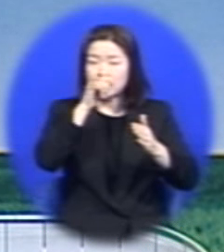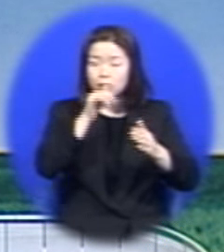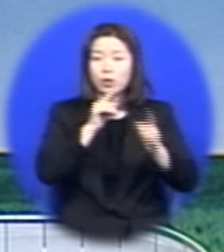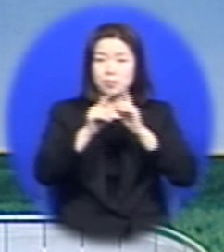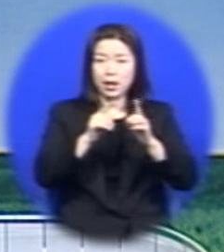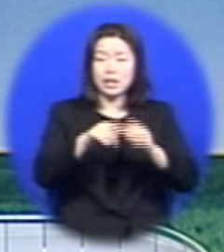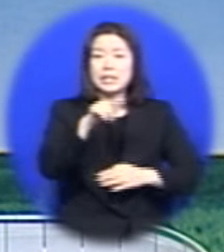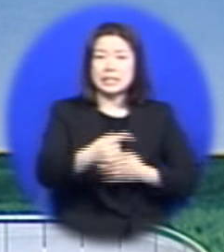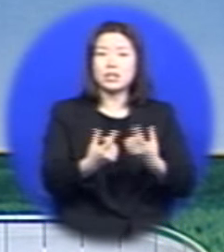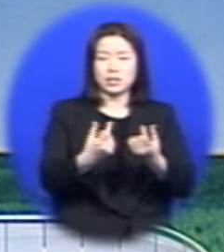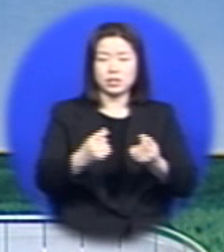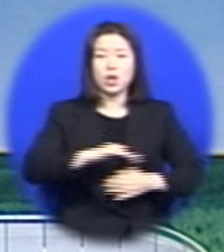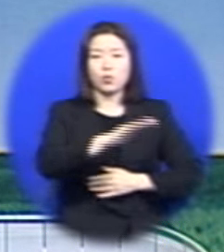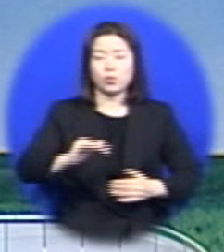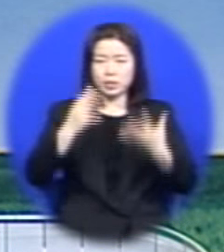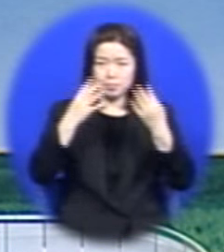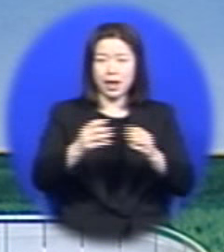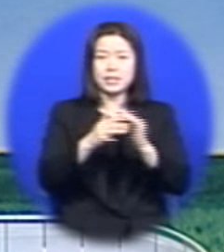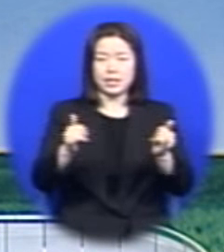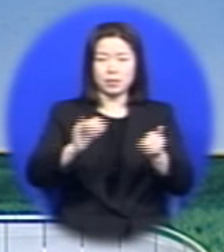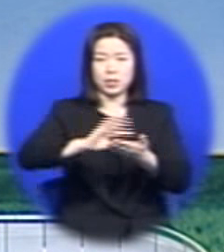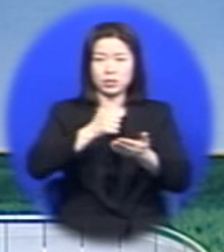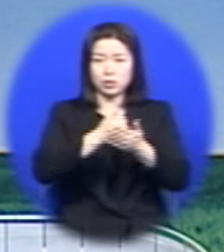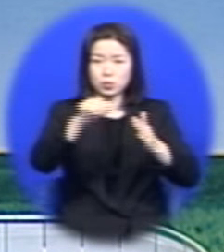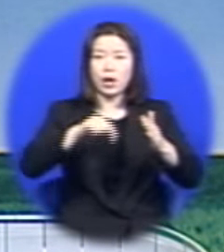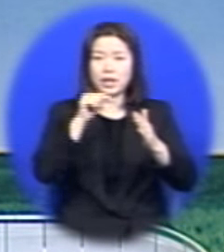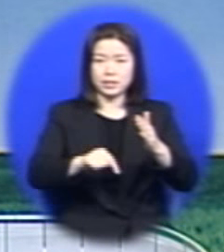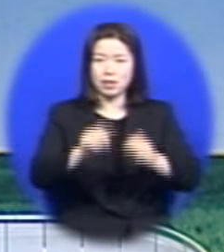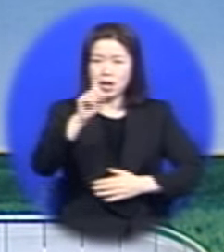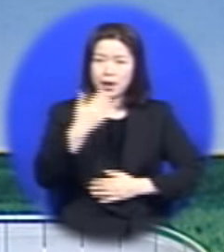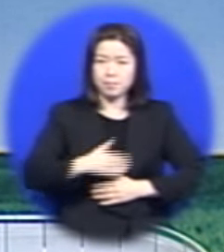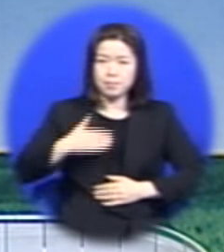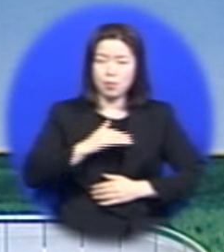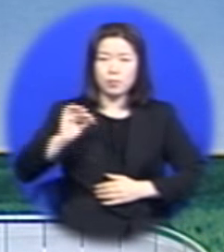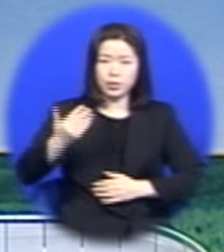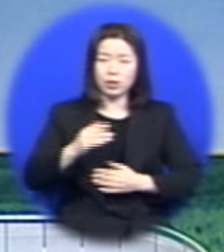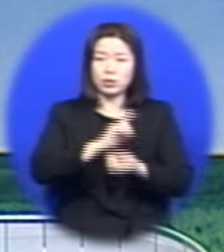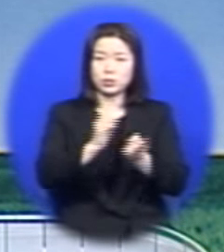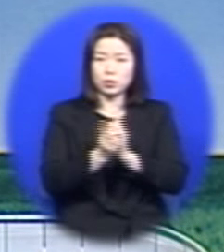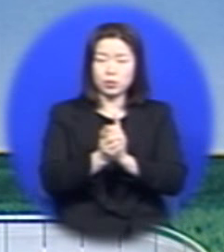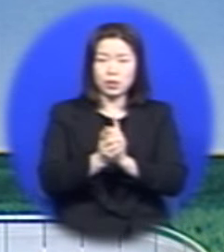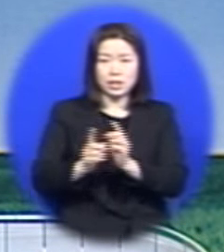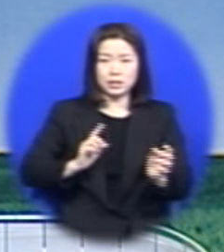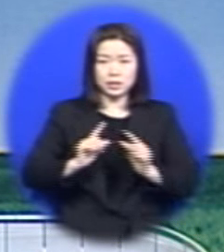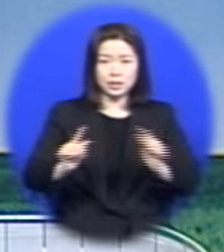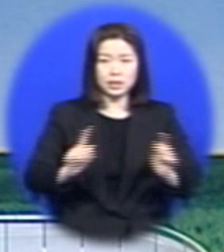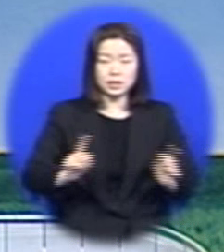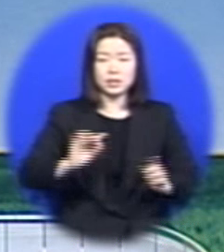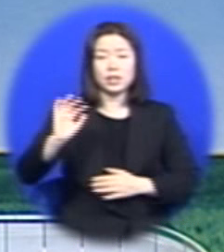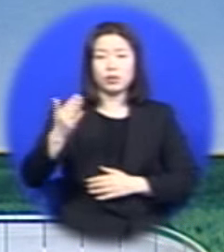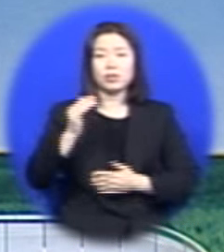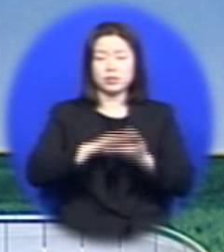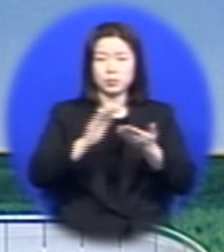같이 우리 많은 사람이 그리스도 안에서 한 몸이 되어 서로 지체가 되었느니라.